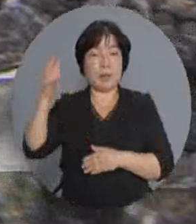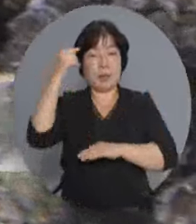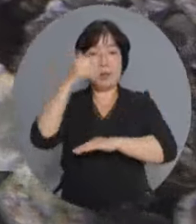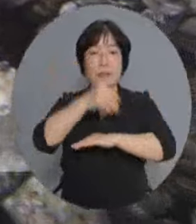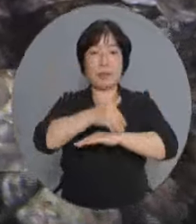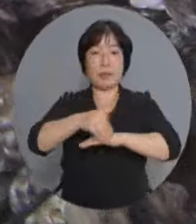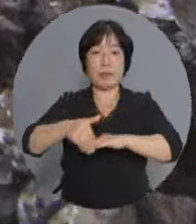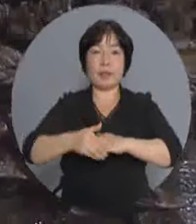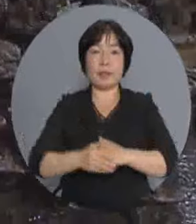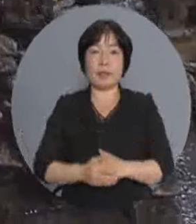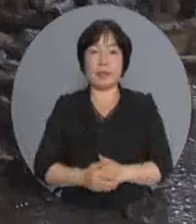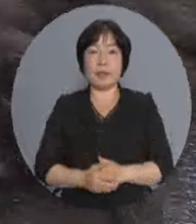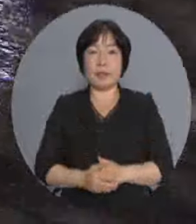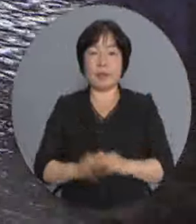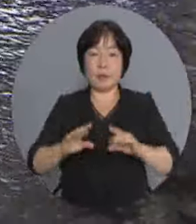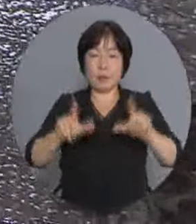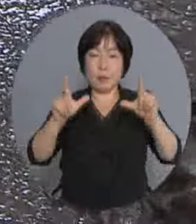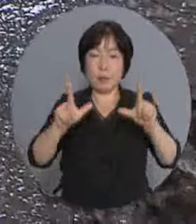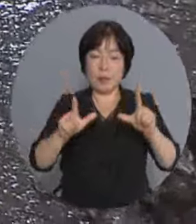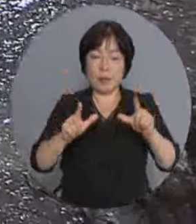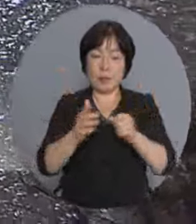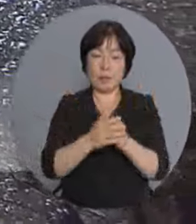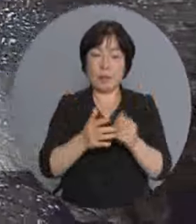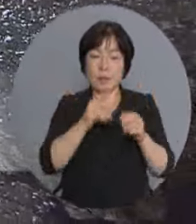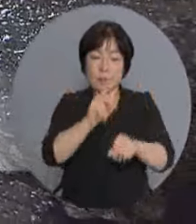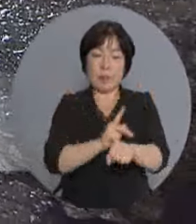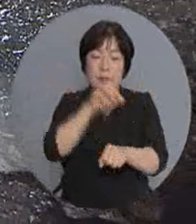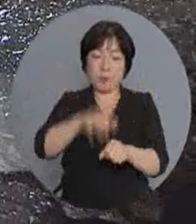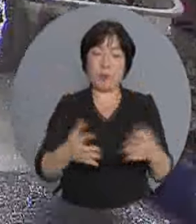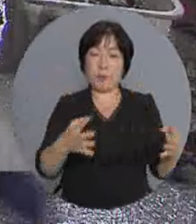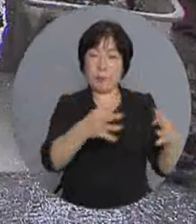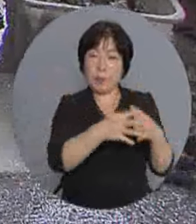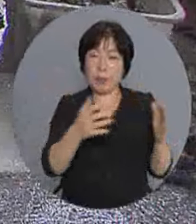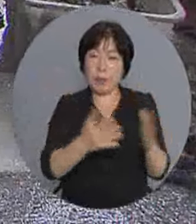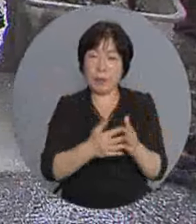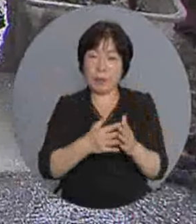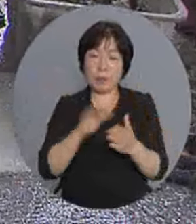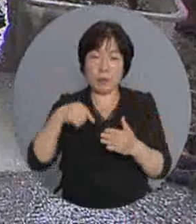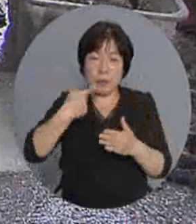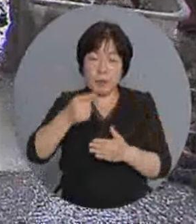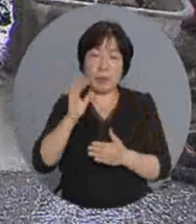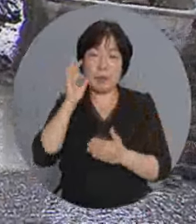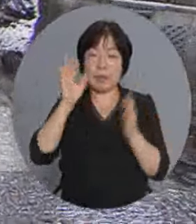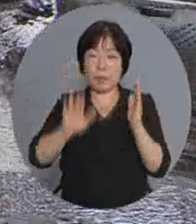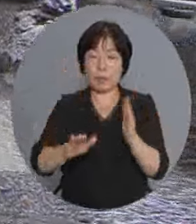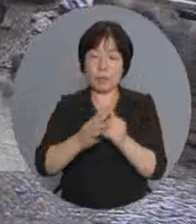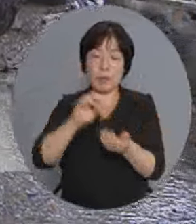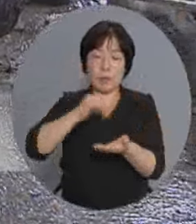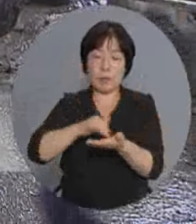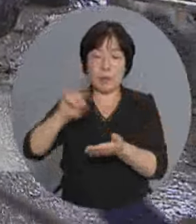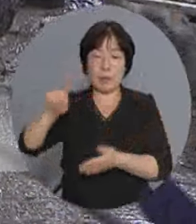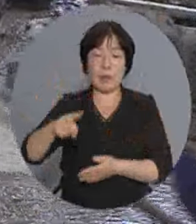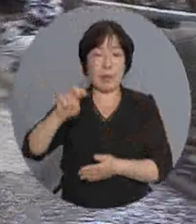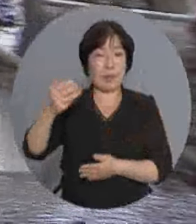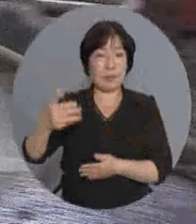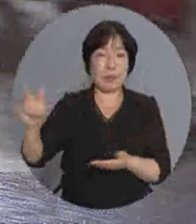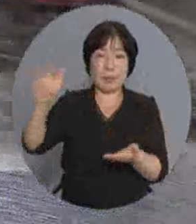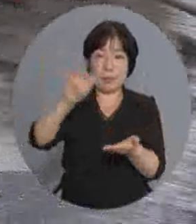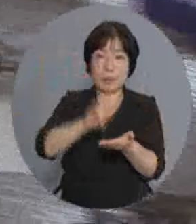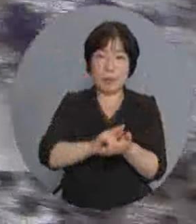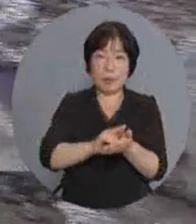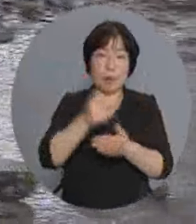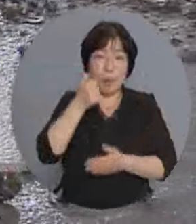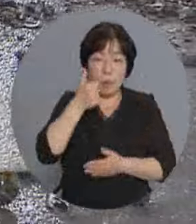예정입니다. 올해 초 필리핀 우바이시와 MOU를 체결한 지 10개월 만에 128명이 들어왔는데